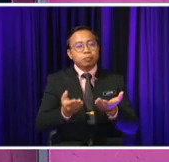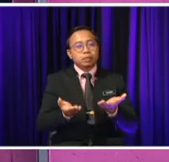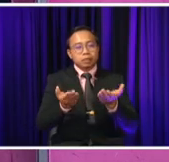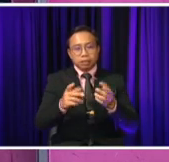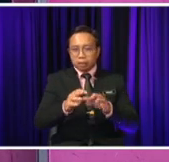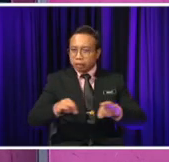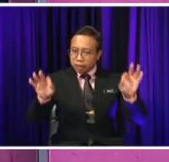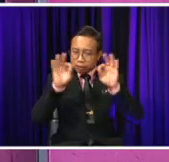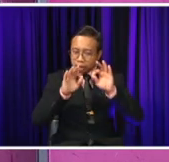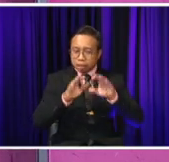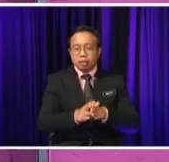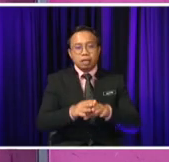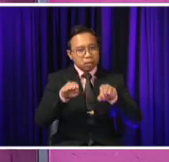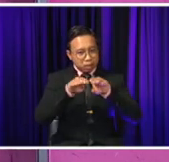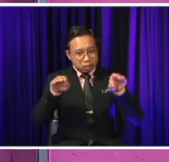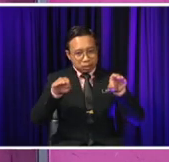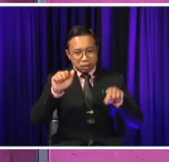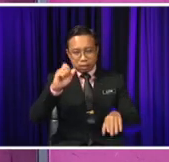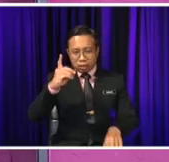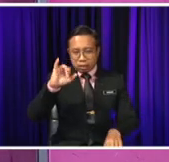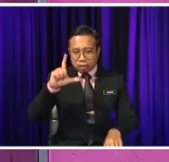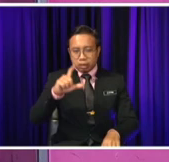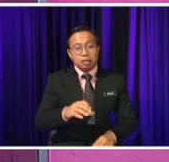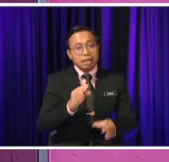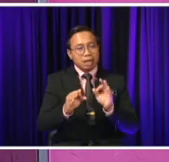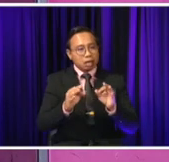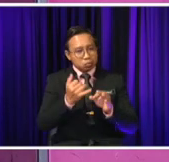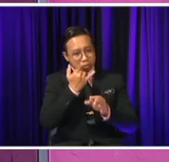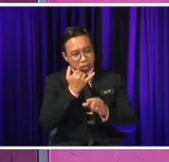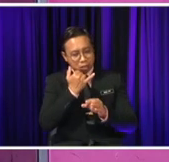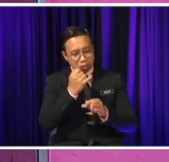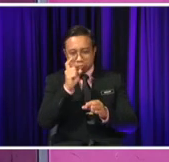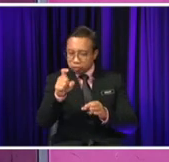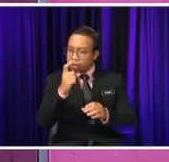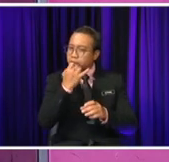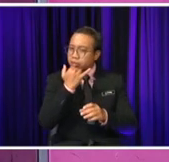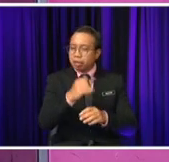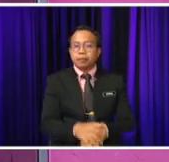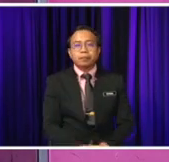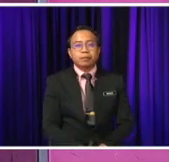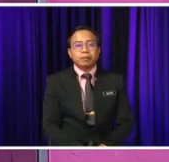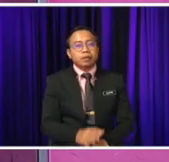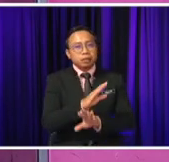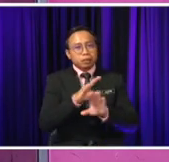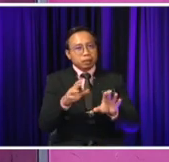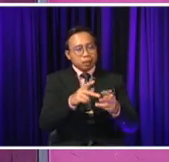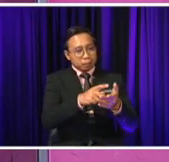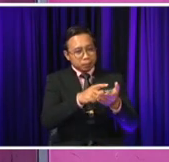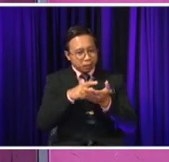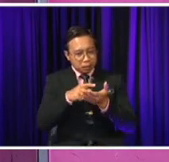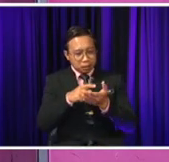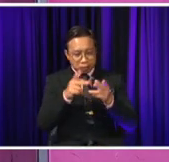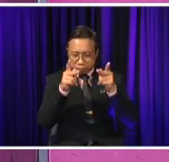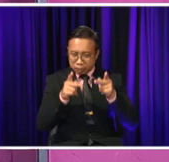kalau yang betul di kata Betul lah kalau yang salah dia Salah dia tidak akan memihak kepada yang